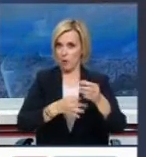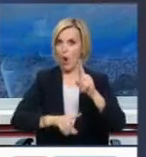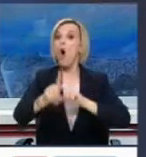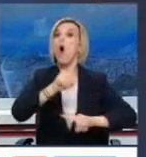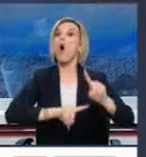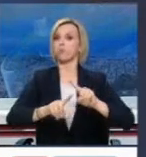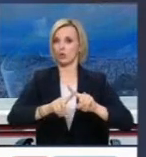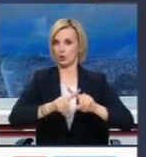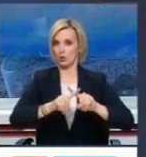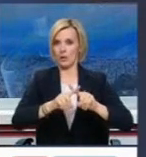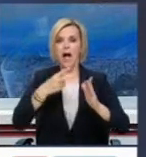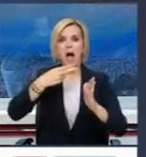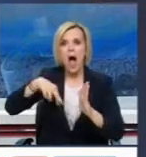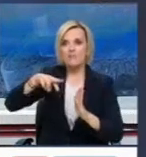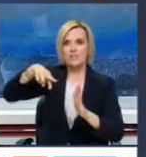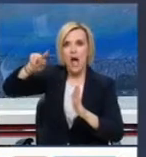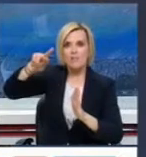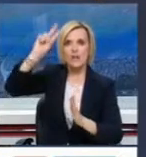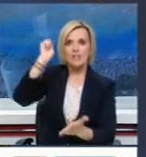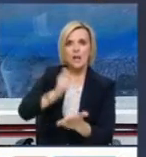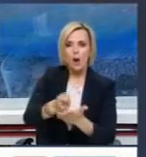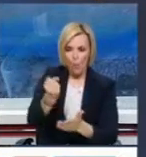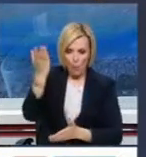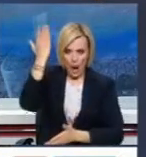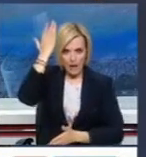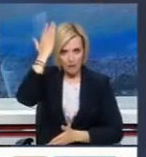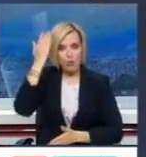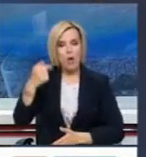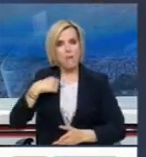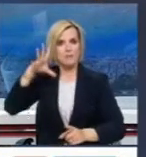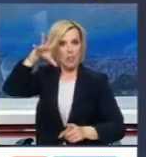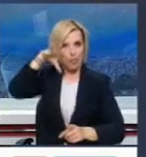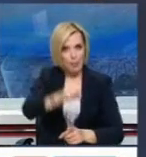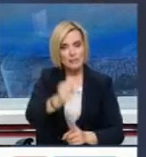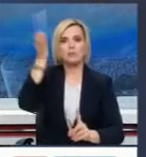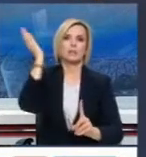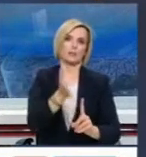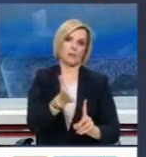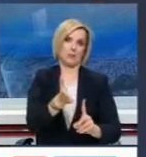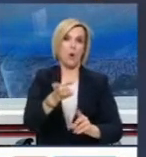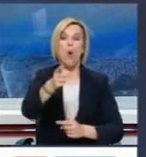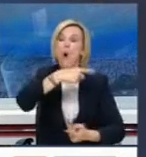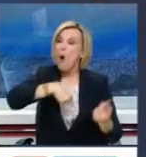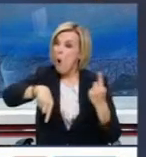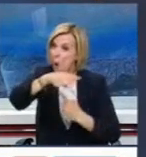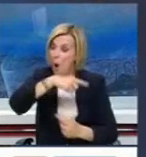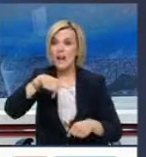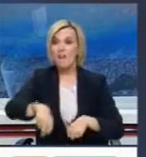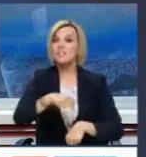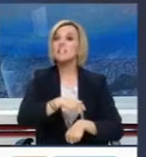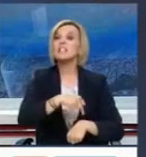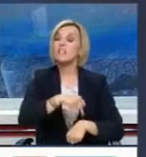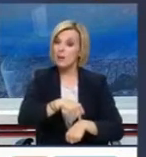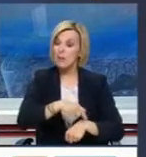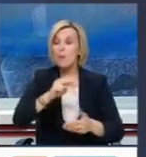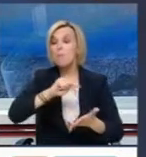ότι αυτές κρίσιμες ώρες όλοι κρινόμαστε. Σίγουρα, εάν δεν